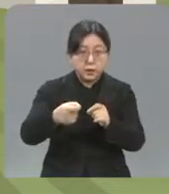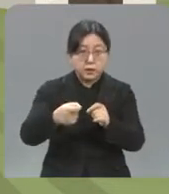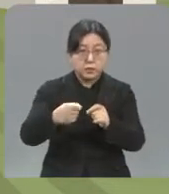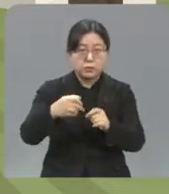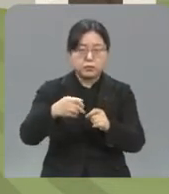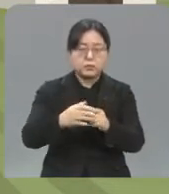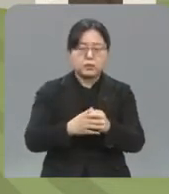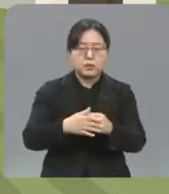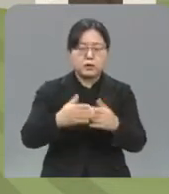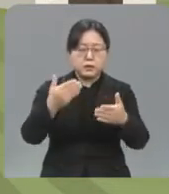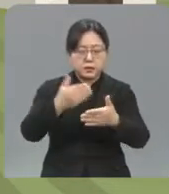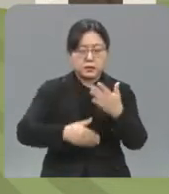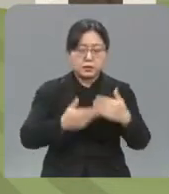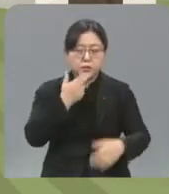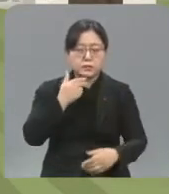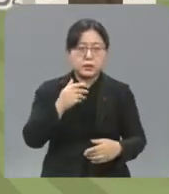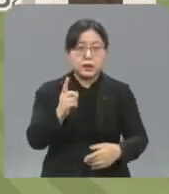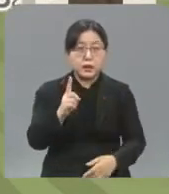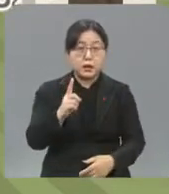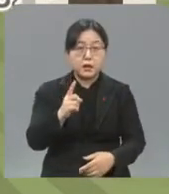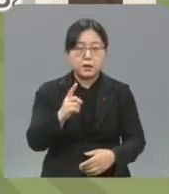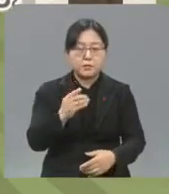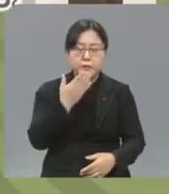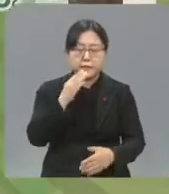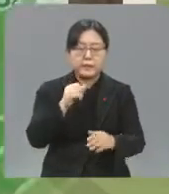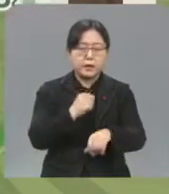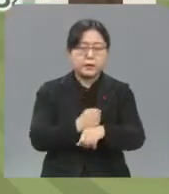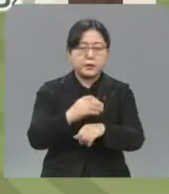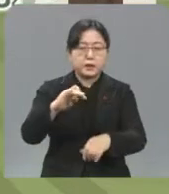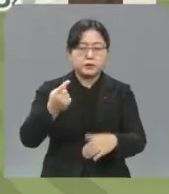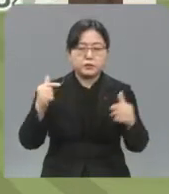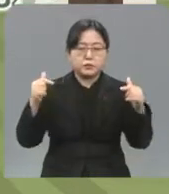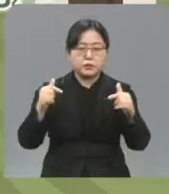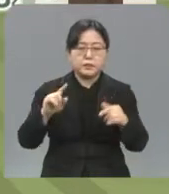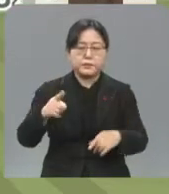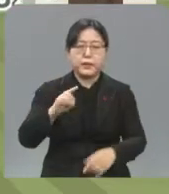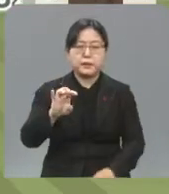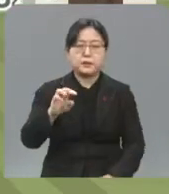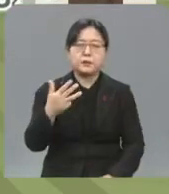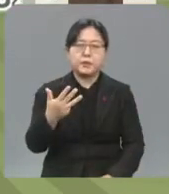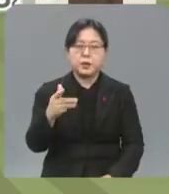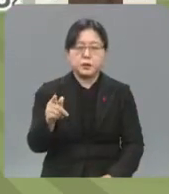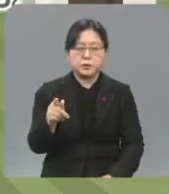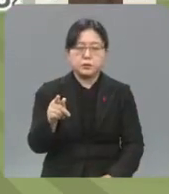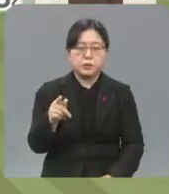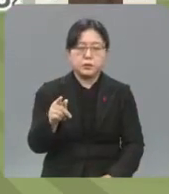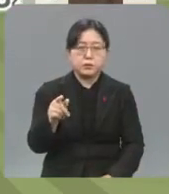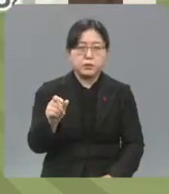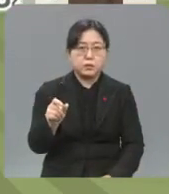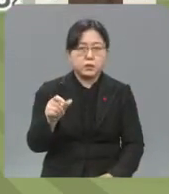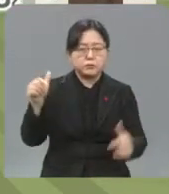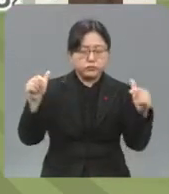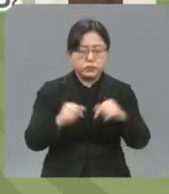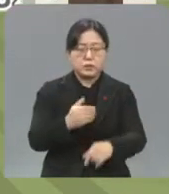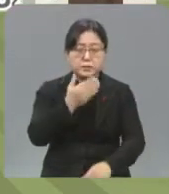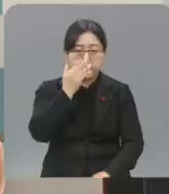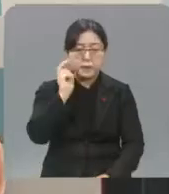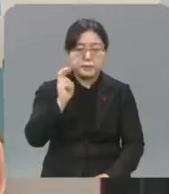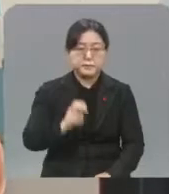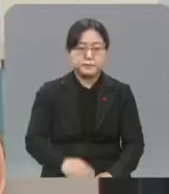로컬푸드로 남김없이 한 끼를 해결할 경우 탄소 배출량을 148kg 줄일 수 있을 것으로